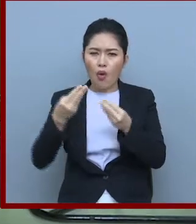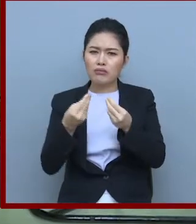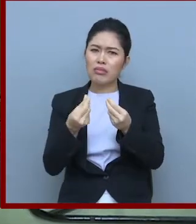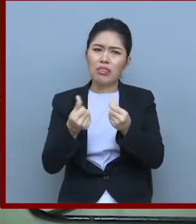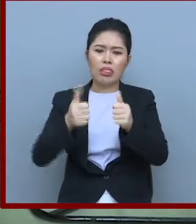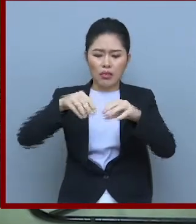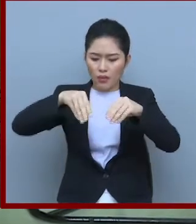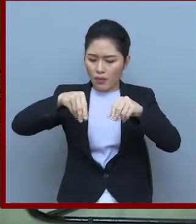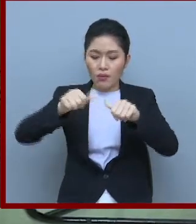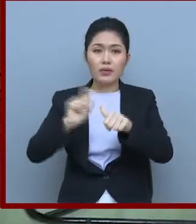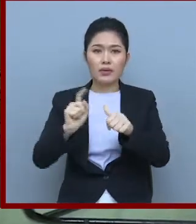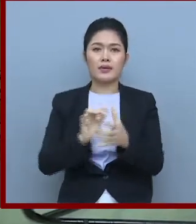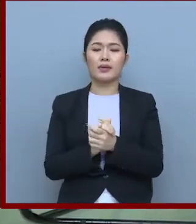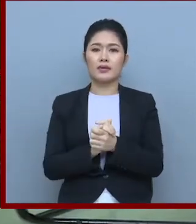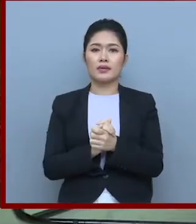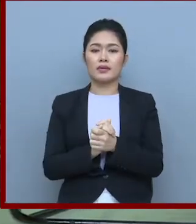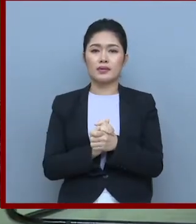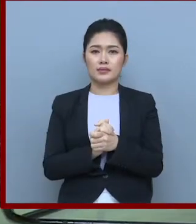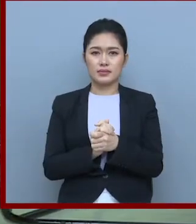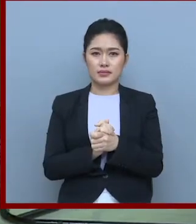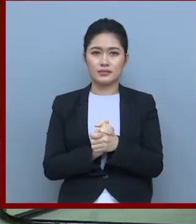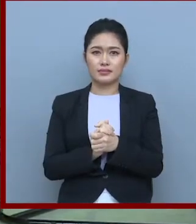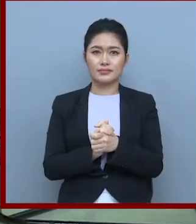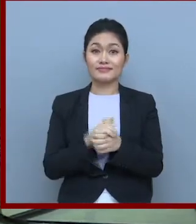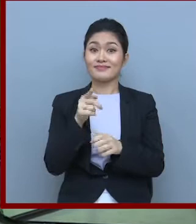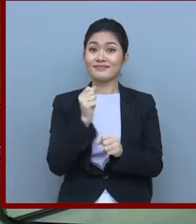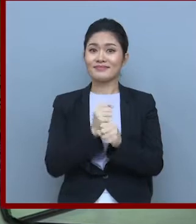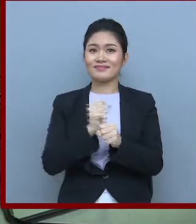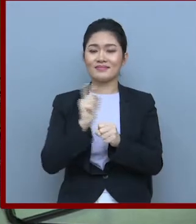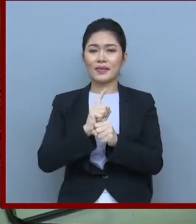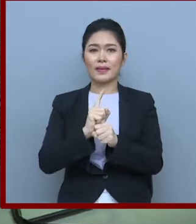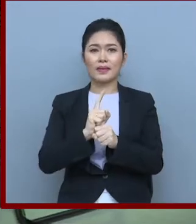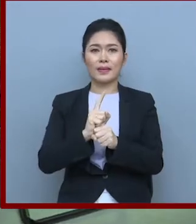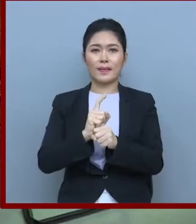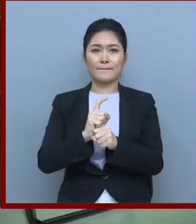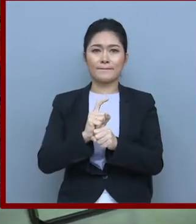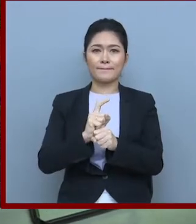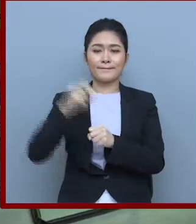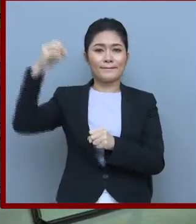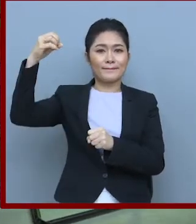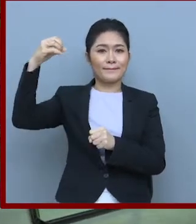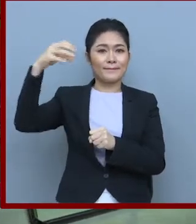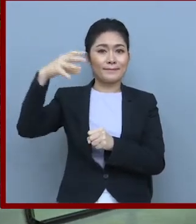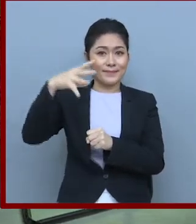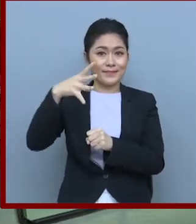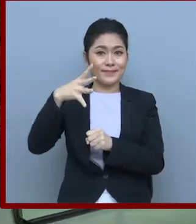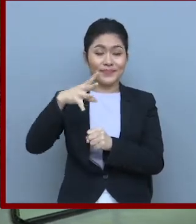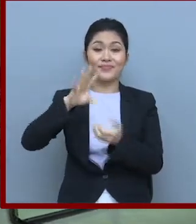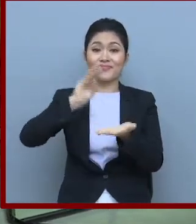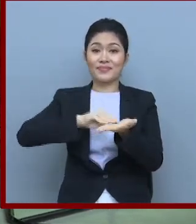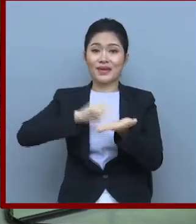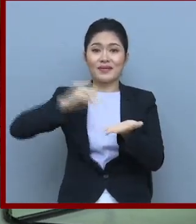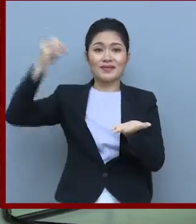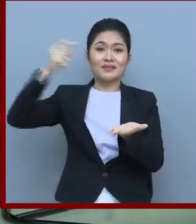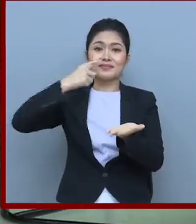ราแพ็คเรียบร้อยแล้วนะครับก็คือสามารถรับพลังงานเป็นพลังงานแสงอาทิตย์นะ